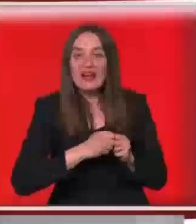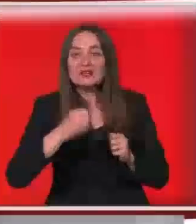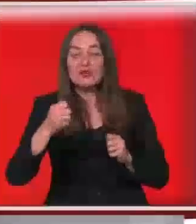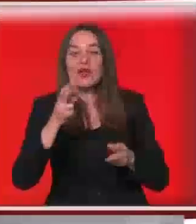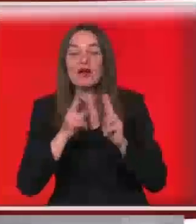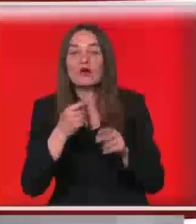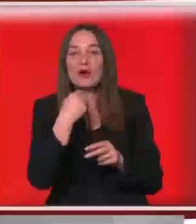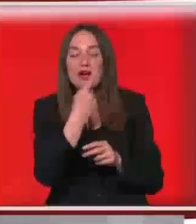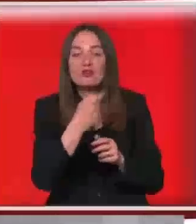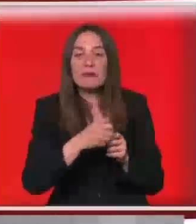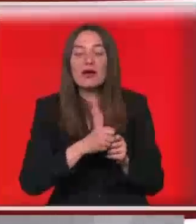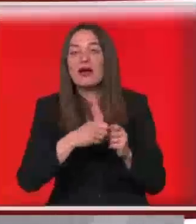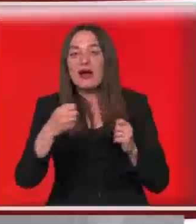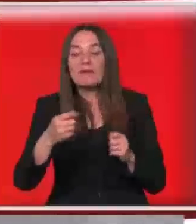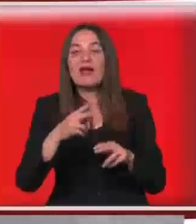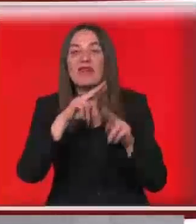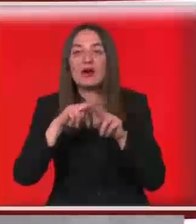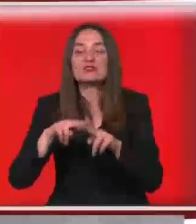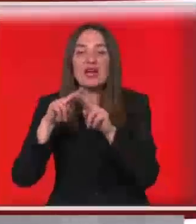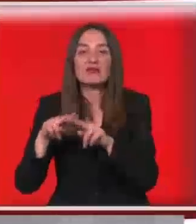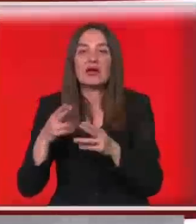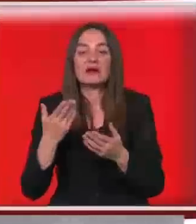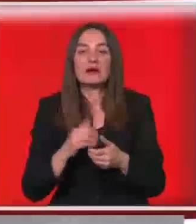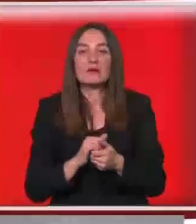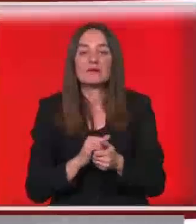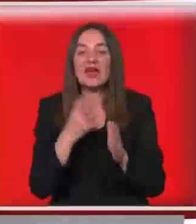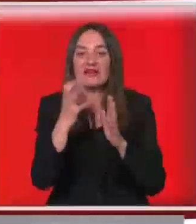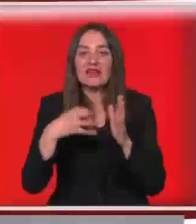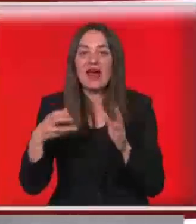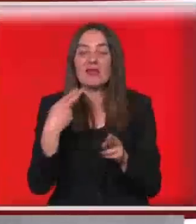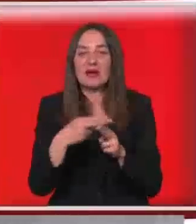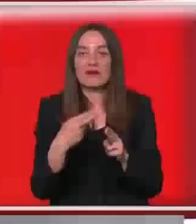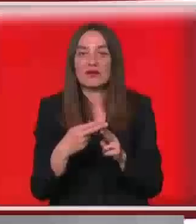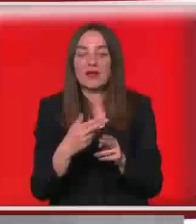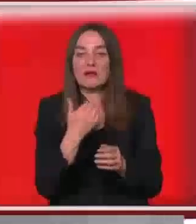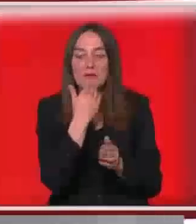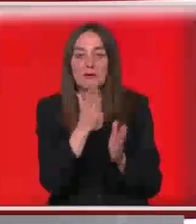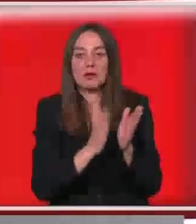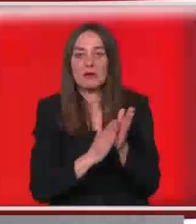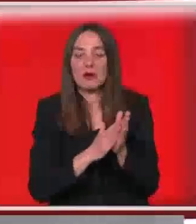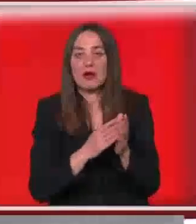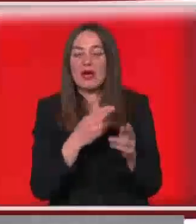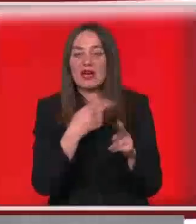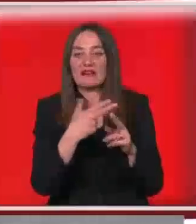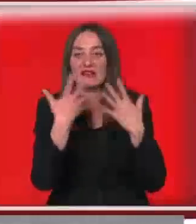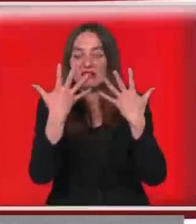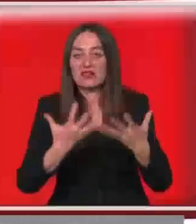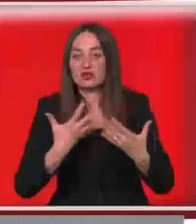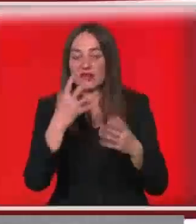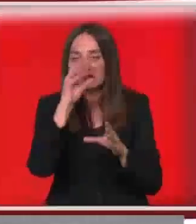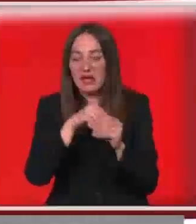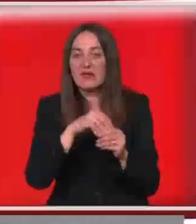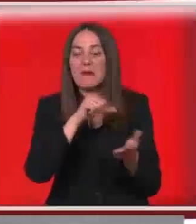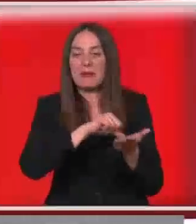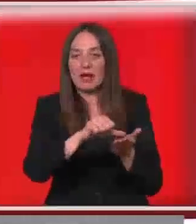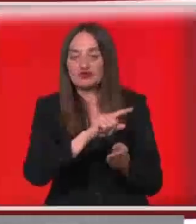kako kažemo narodski, raspeglane na ostatak trajanja kredita. Znači, ako ste uzeli kredit za stan na 10 godina i